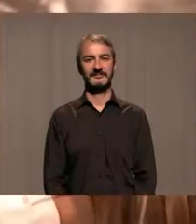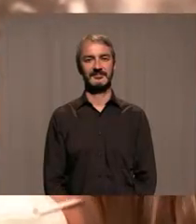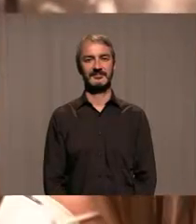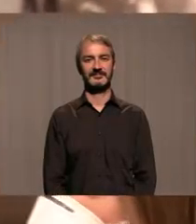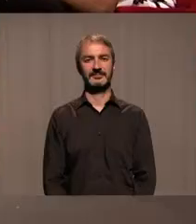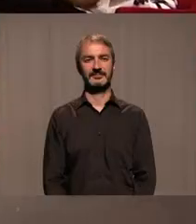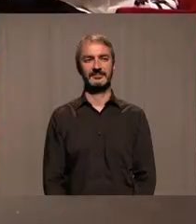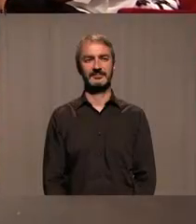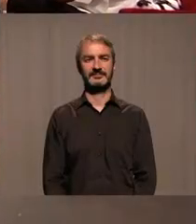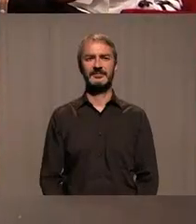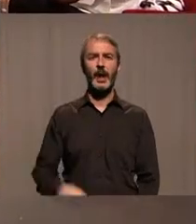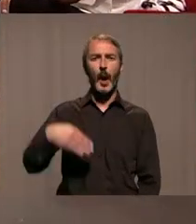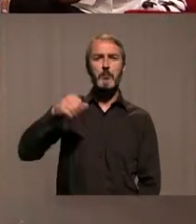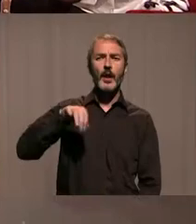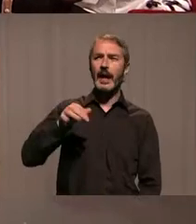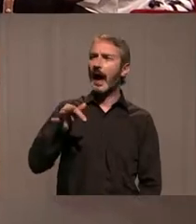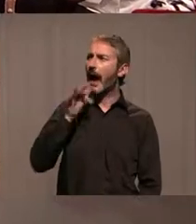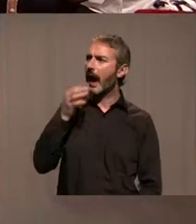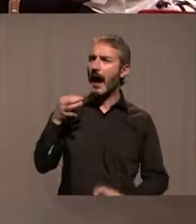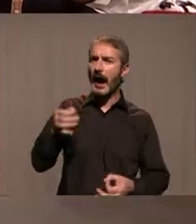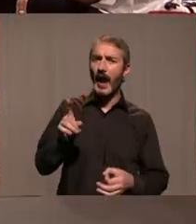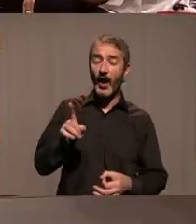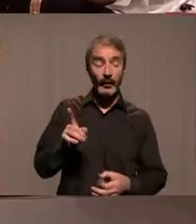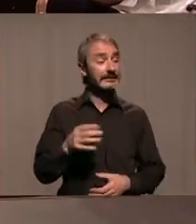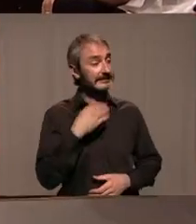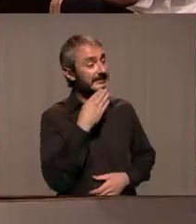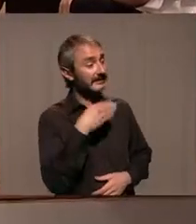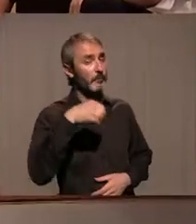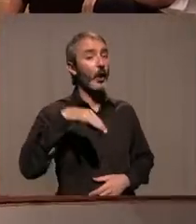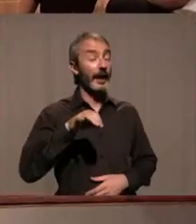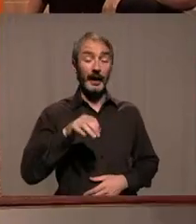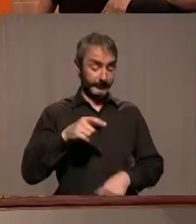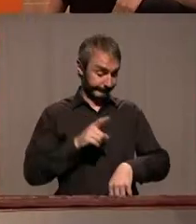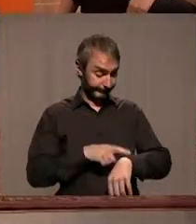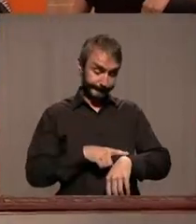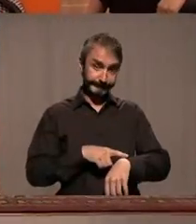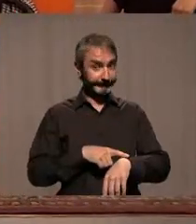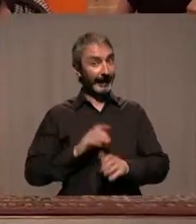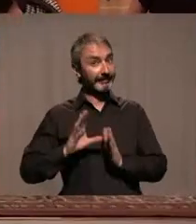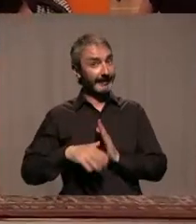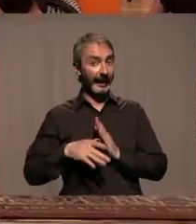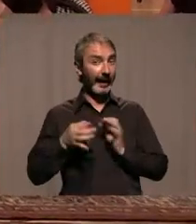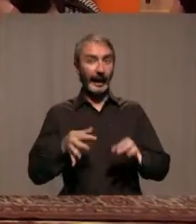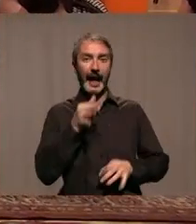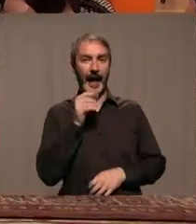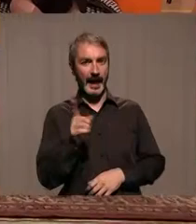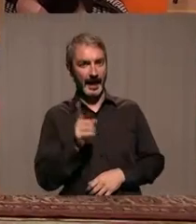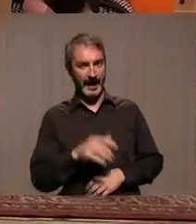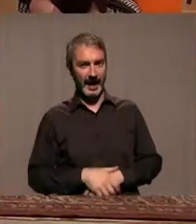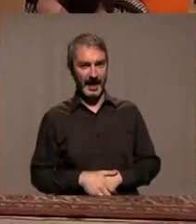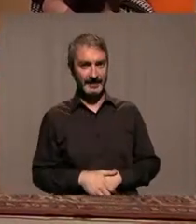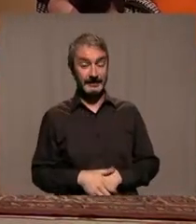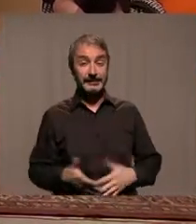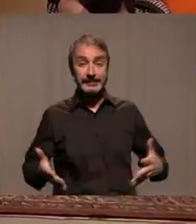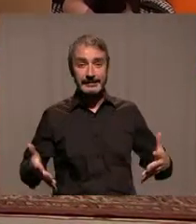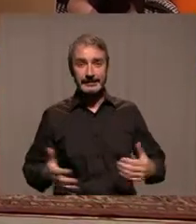Escolta, no hauria d'haver arribat la Mònica? Ja ho sé que havia... Bé, la Mònica sí, hauria d'haver arribat, però no ha arribat la Mònica. Era la